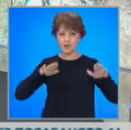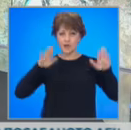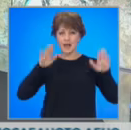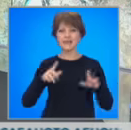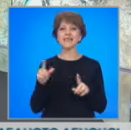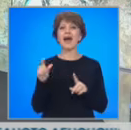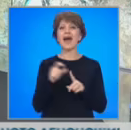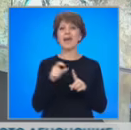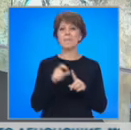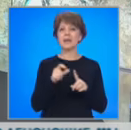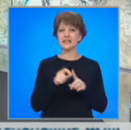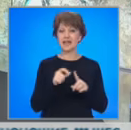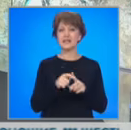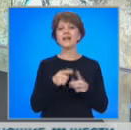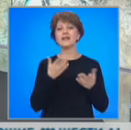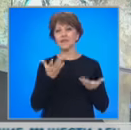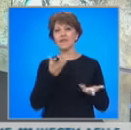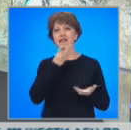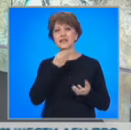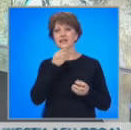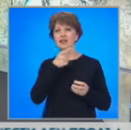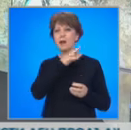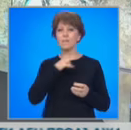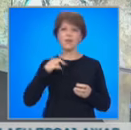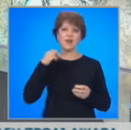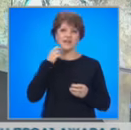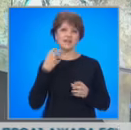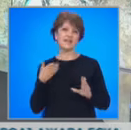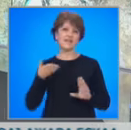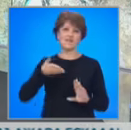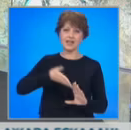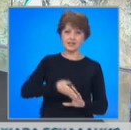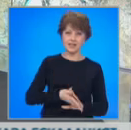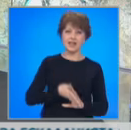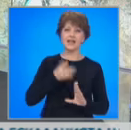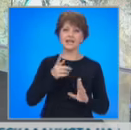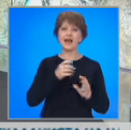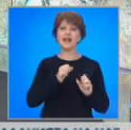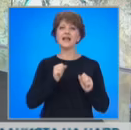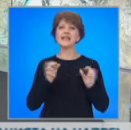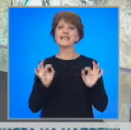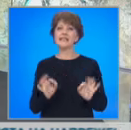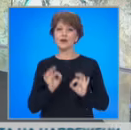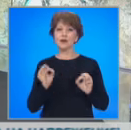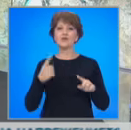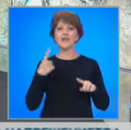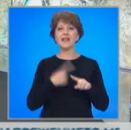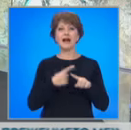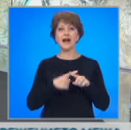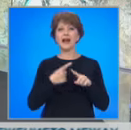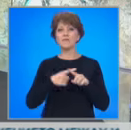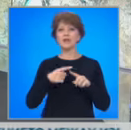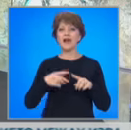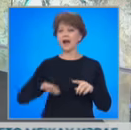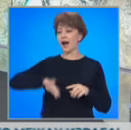Последваха провокации към израелската полиция и безпрецедентно влизане на израелските сили за сигурност на храмовия хълм, който е свято за